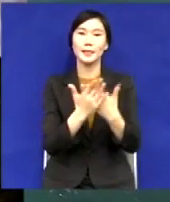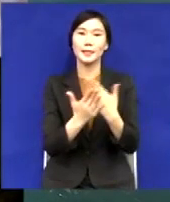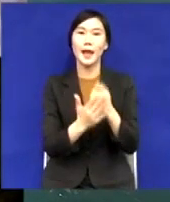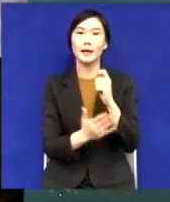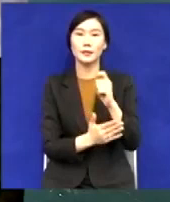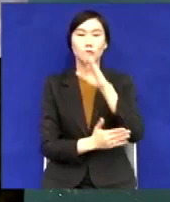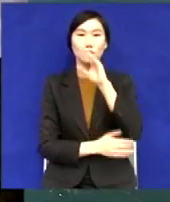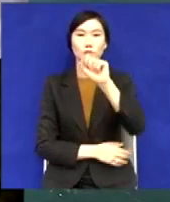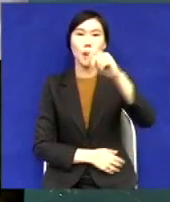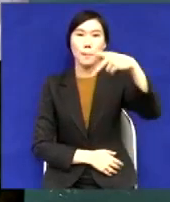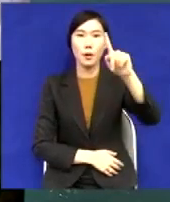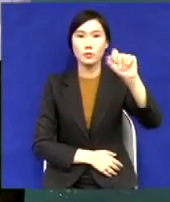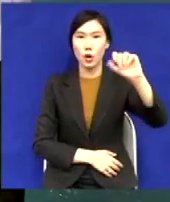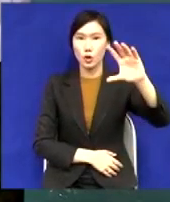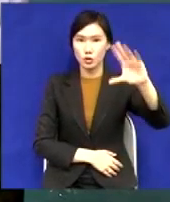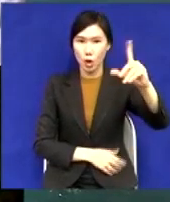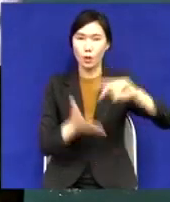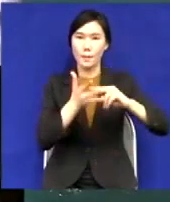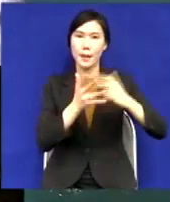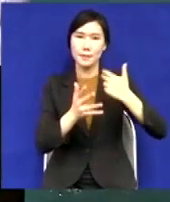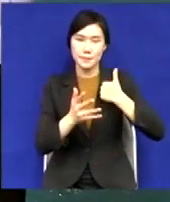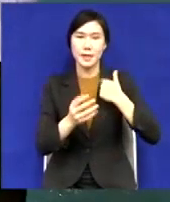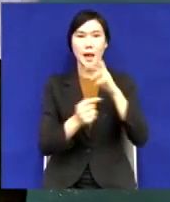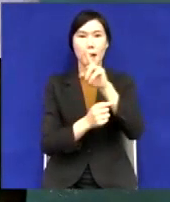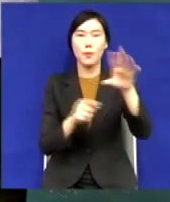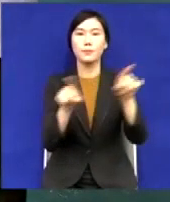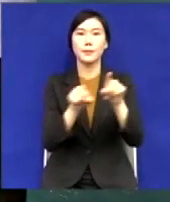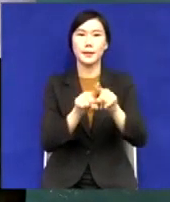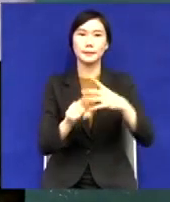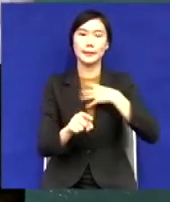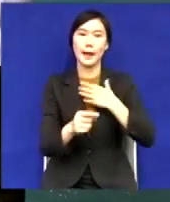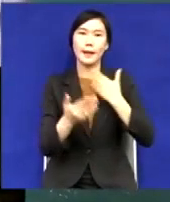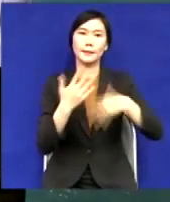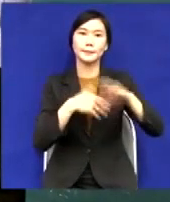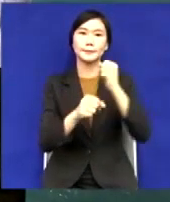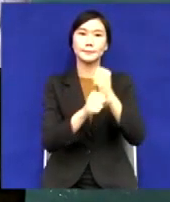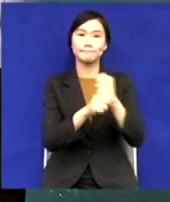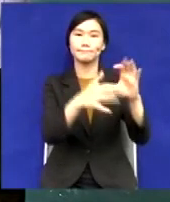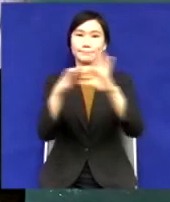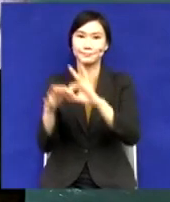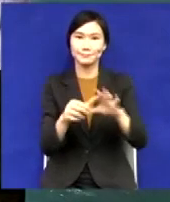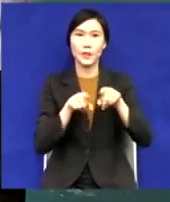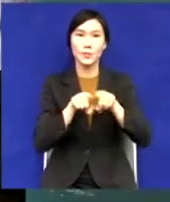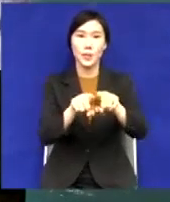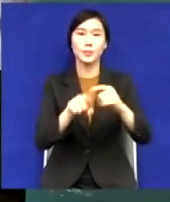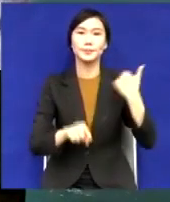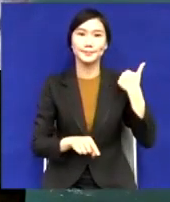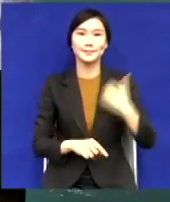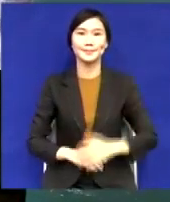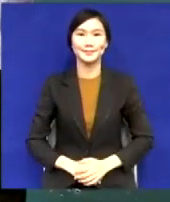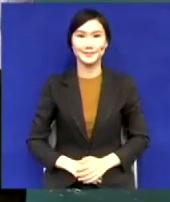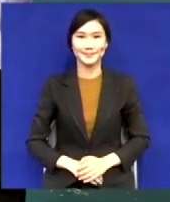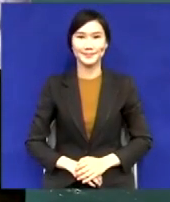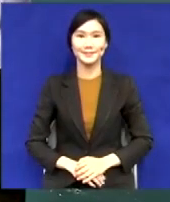ช.นะครับที่จะมีการตรวจมากขึ้นก็จะใช้ระบบเดียวกันเพื่อให้การดำเนินงานเนี่ยสอดคล้องไปบูรณาการไปด้วยกันต่อเลยครับนะ